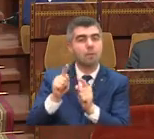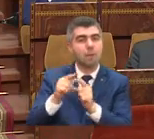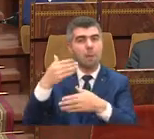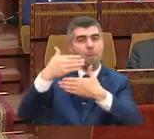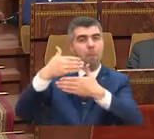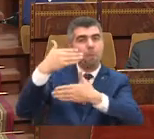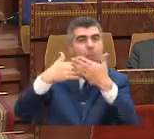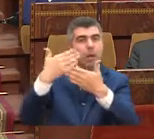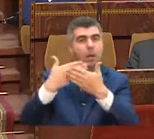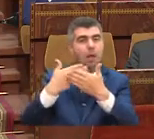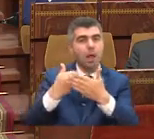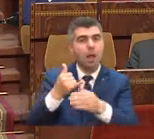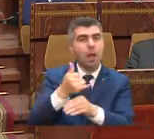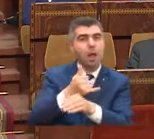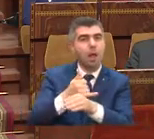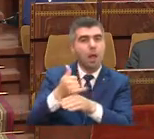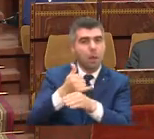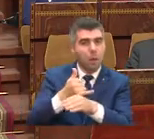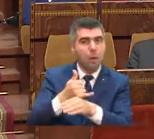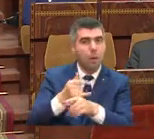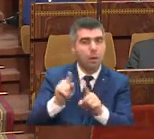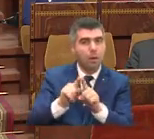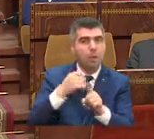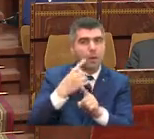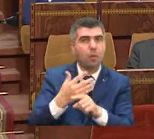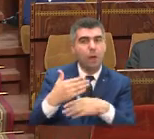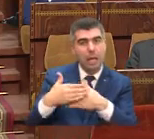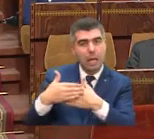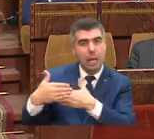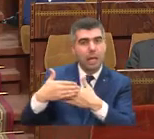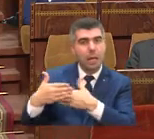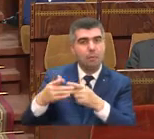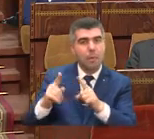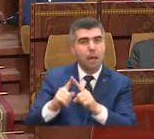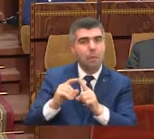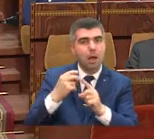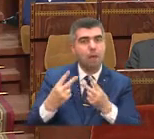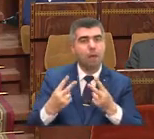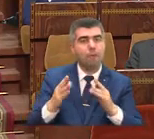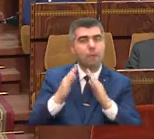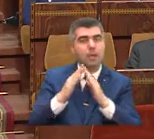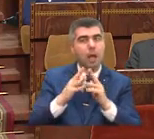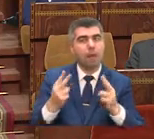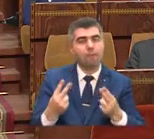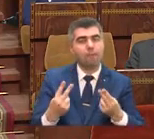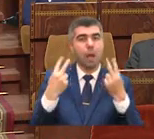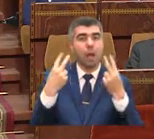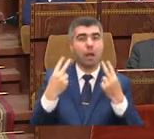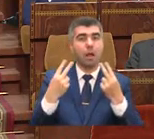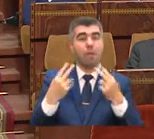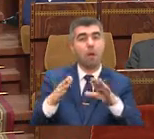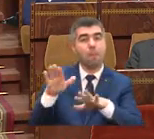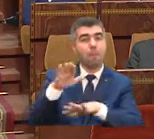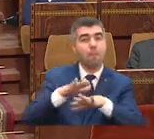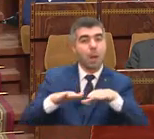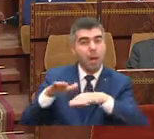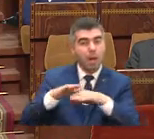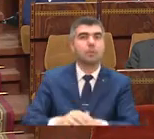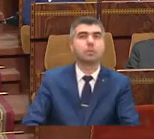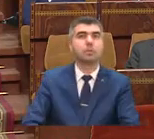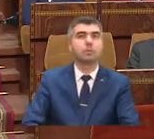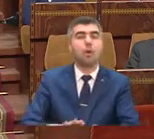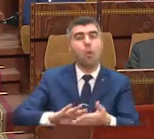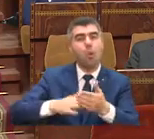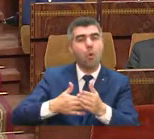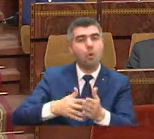عشوائية فوق الملك العام بمحاذاة قصر البحر والضريح سيدي مومن، وتم استصدار جميع